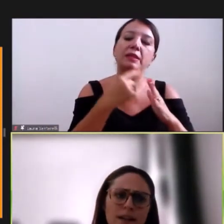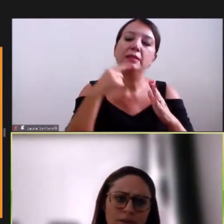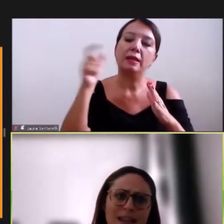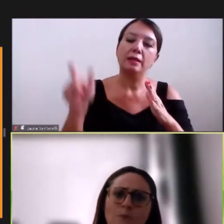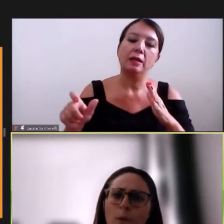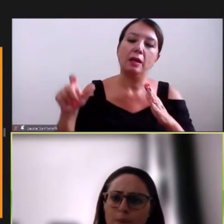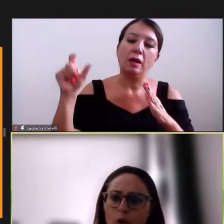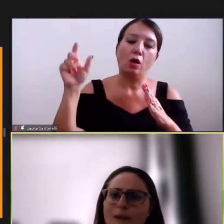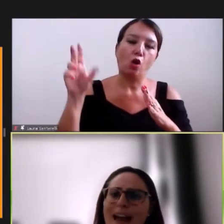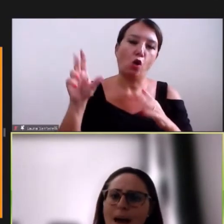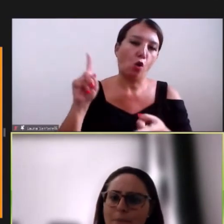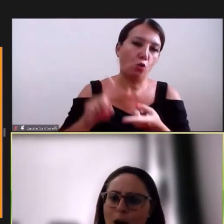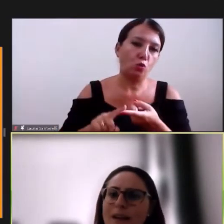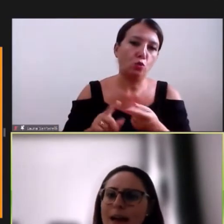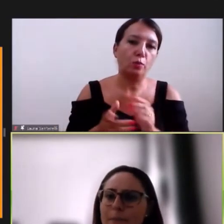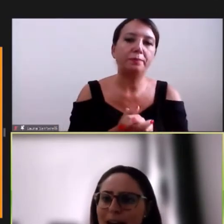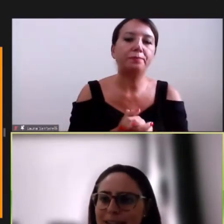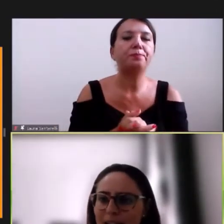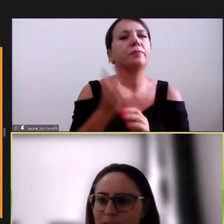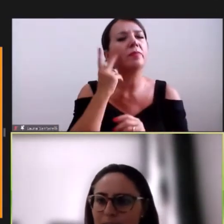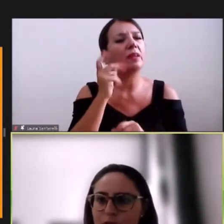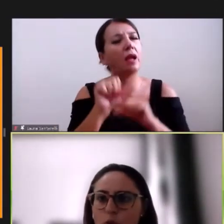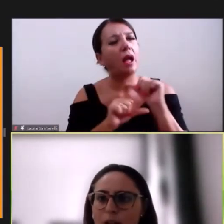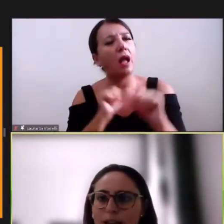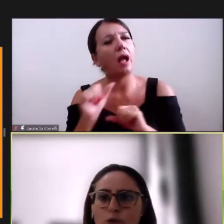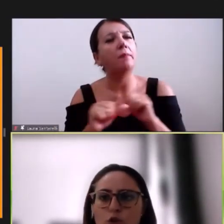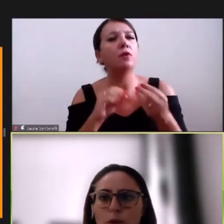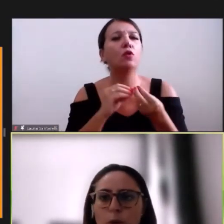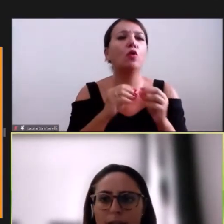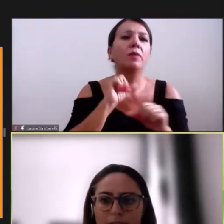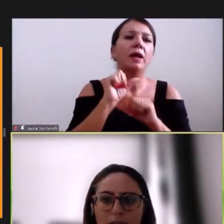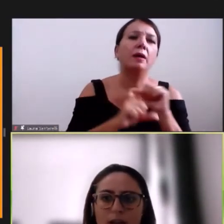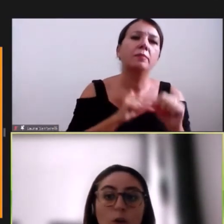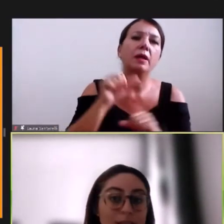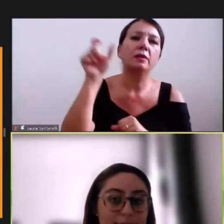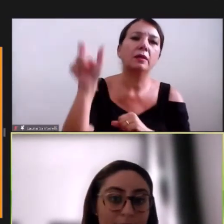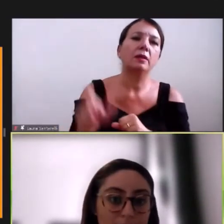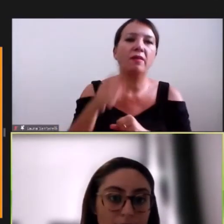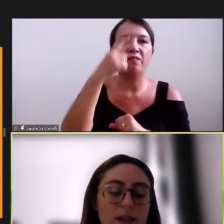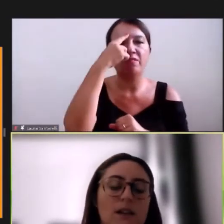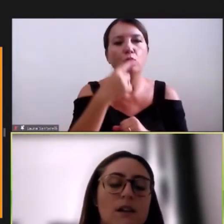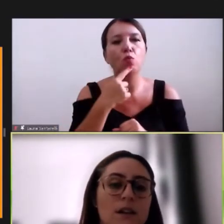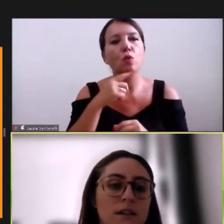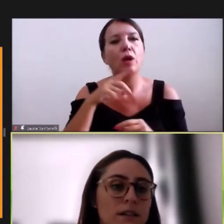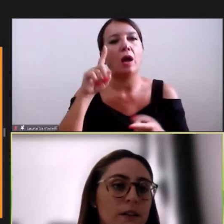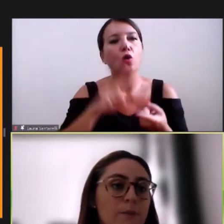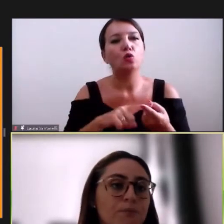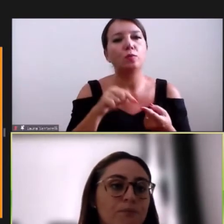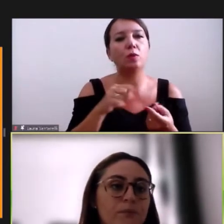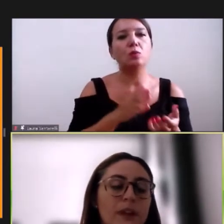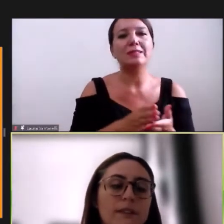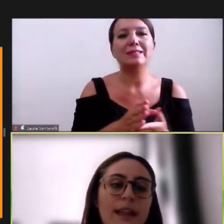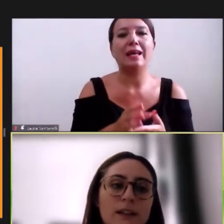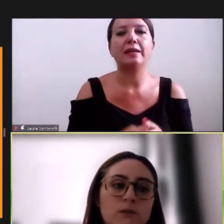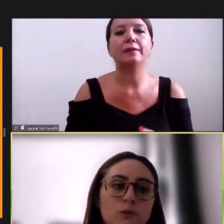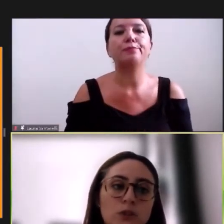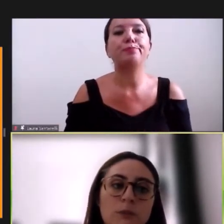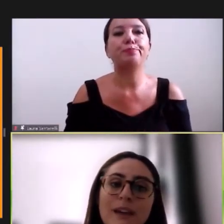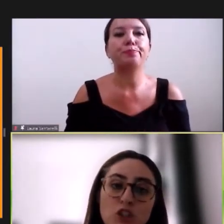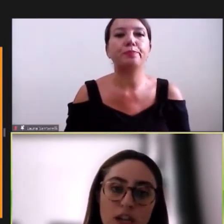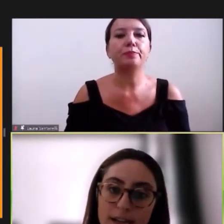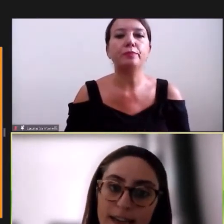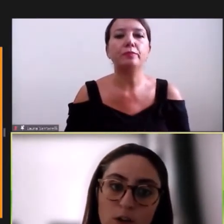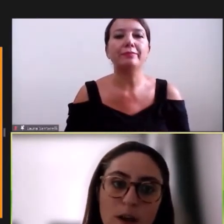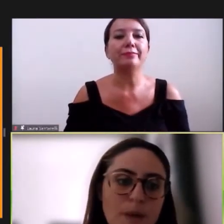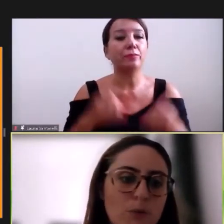Ma vediamo come è cambiata la figura del consumatore in questi anni. Da